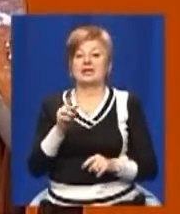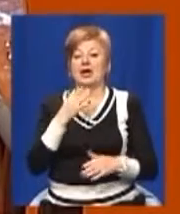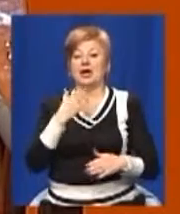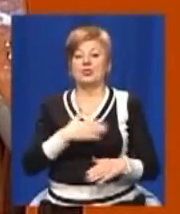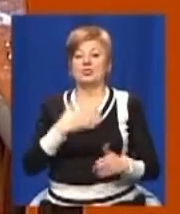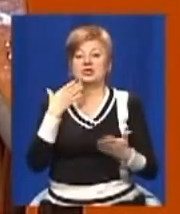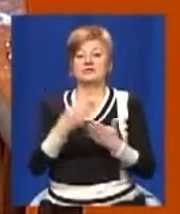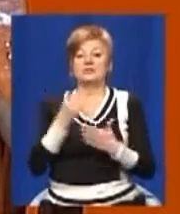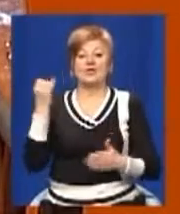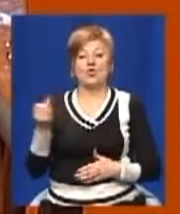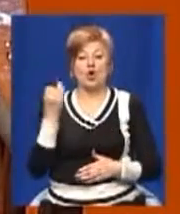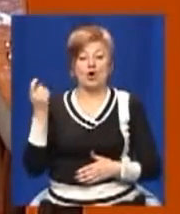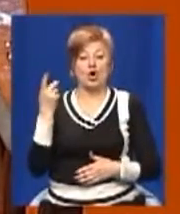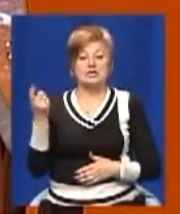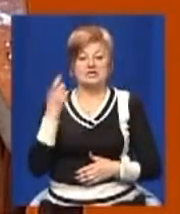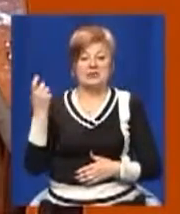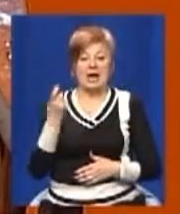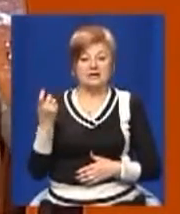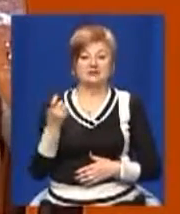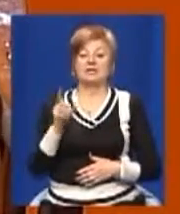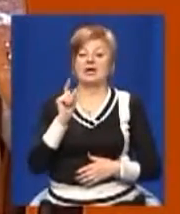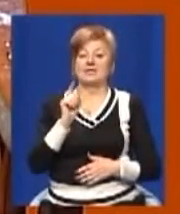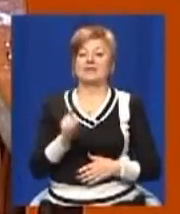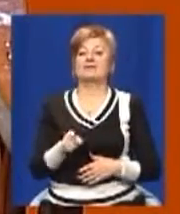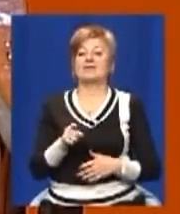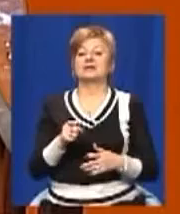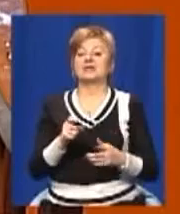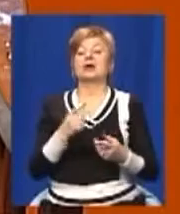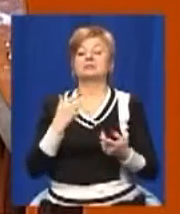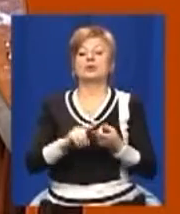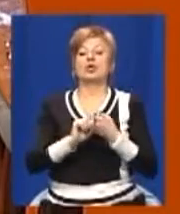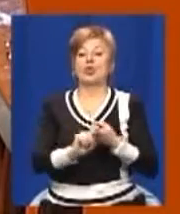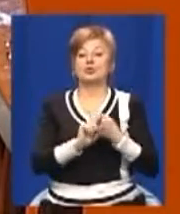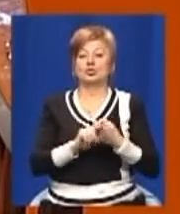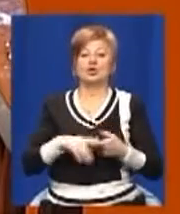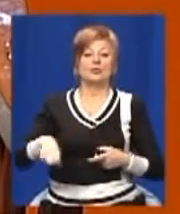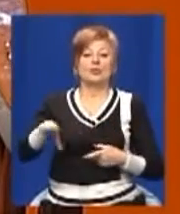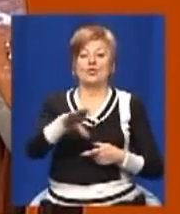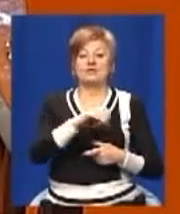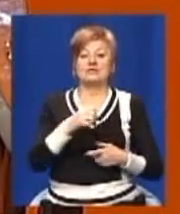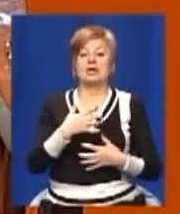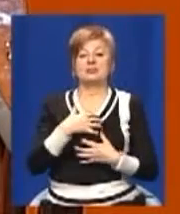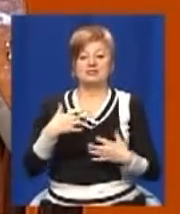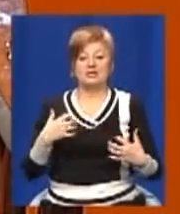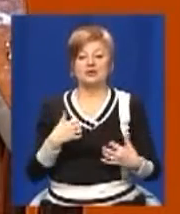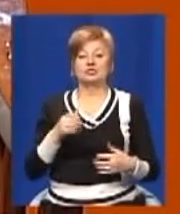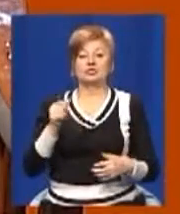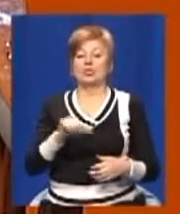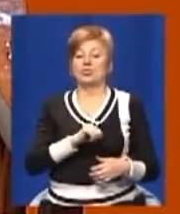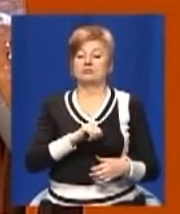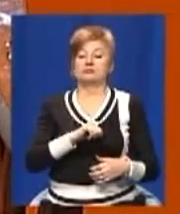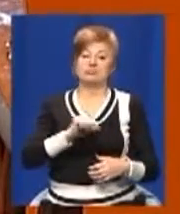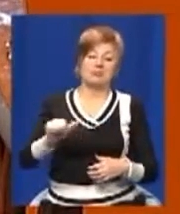свого господаря. Вона вступає в контакт з усіма тваринами, хоче бути